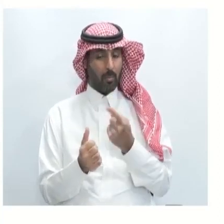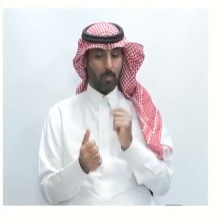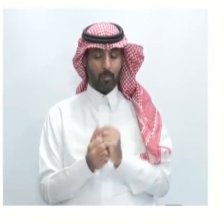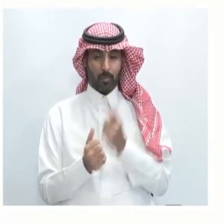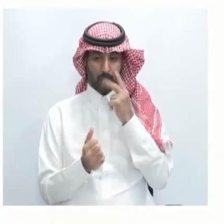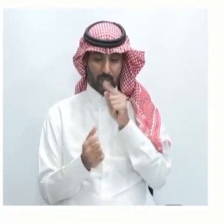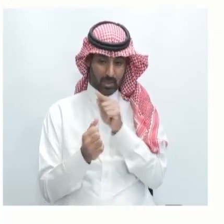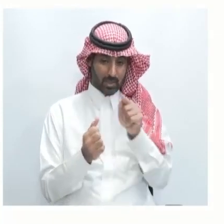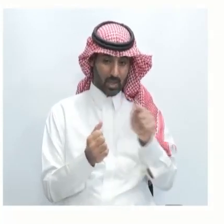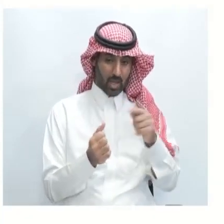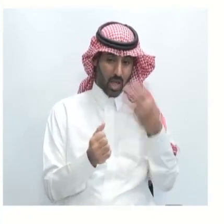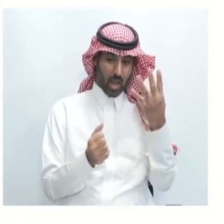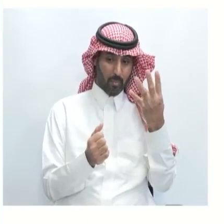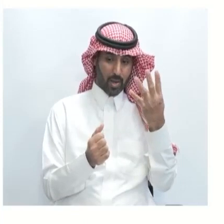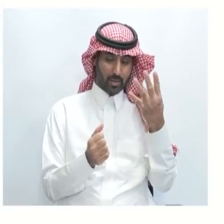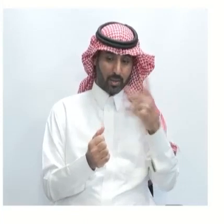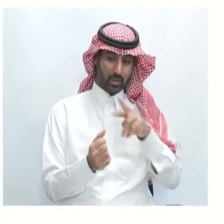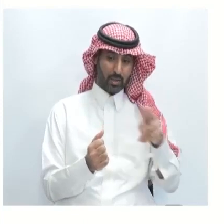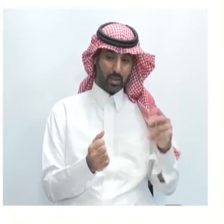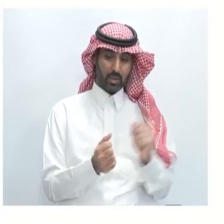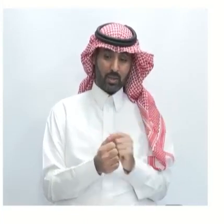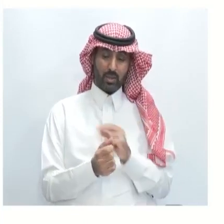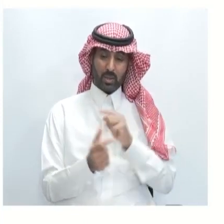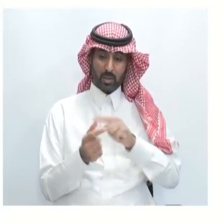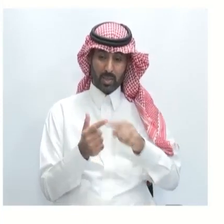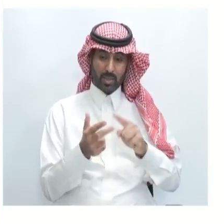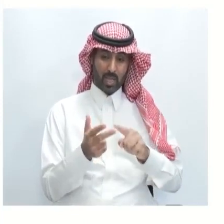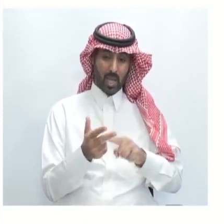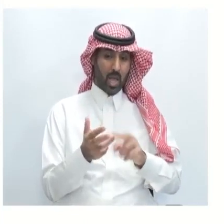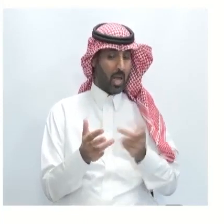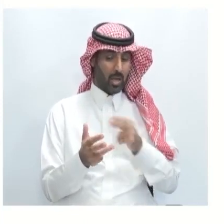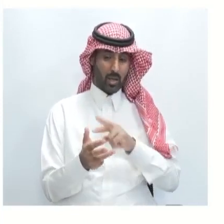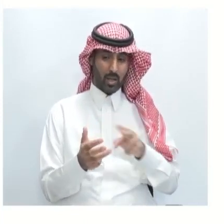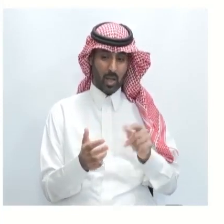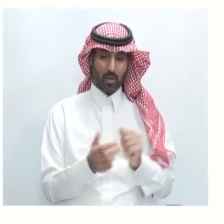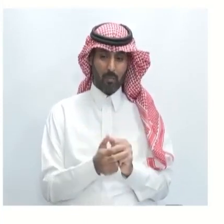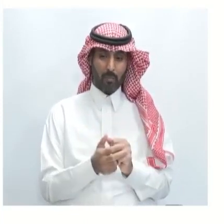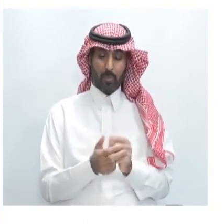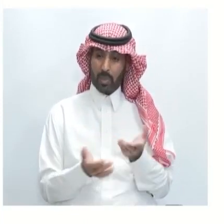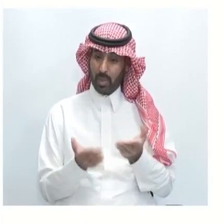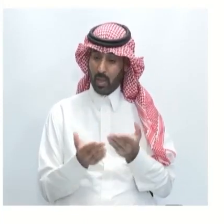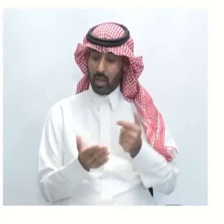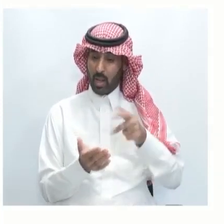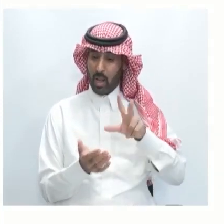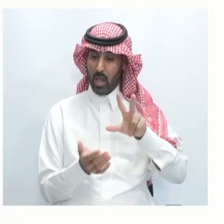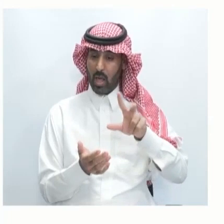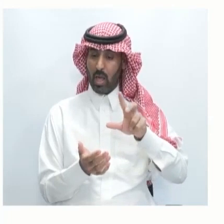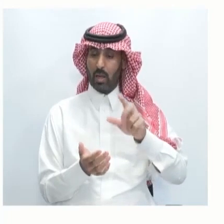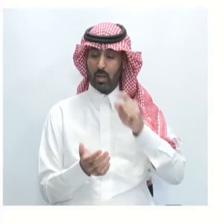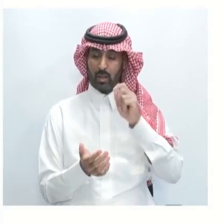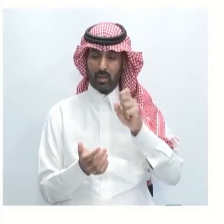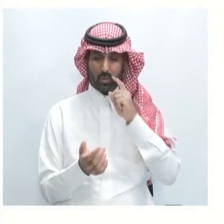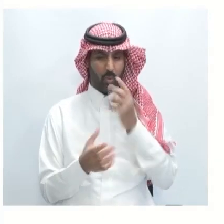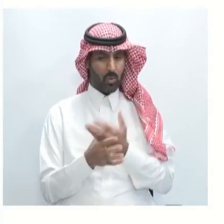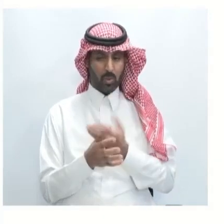نضع خط مقياس اربعه اشكال سنتحدث عن الشكل الاول لماذا لانه هو الاهم والاكثر